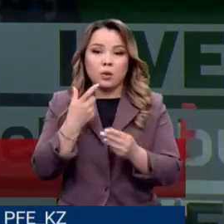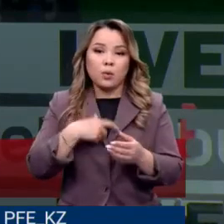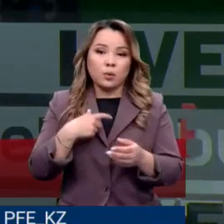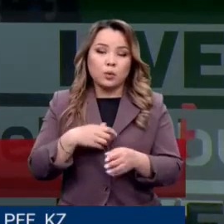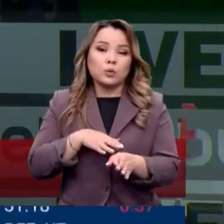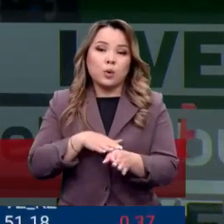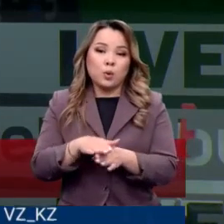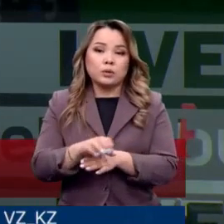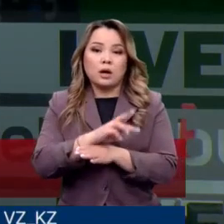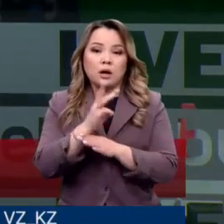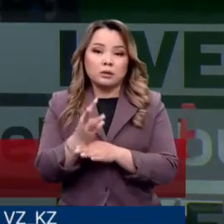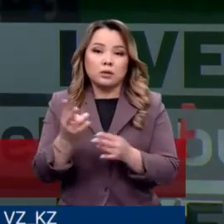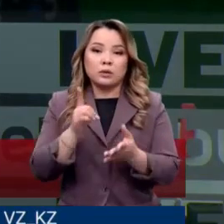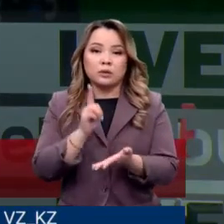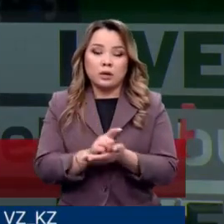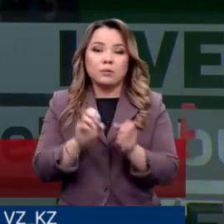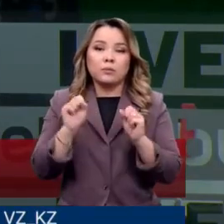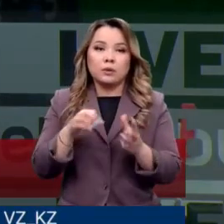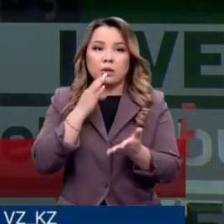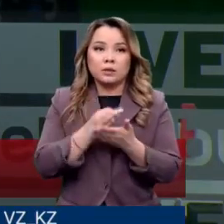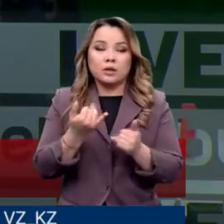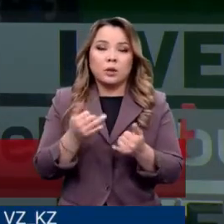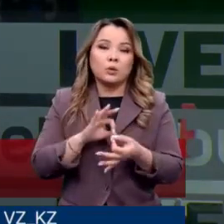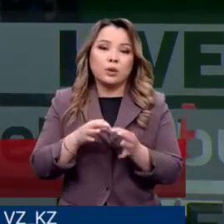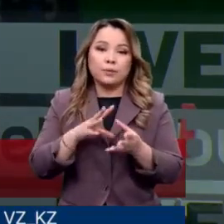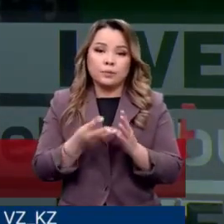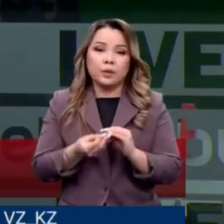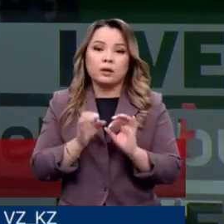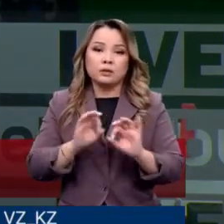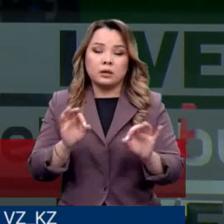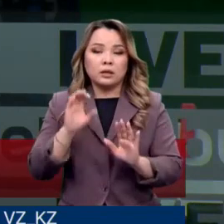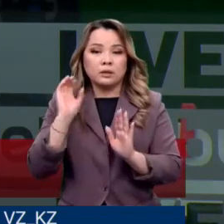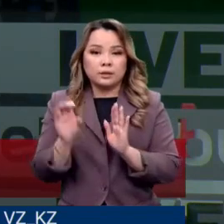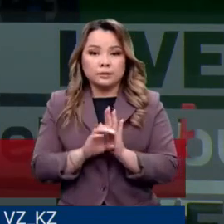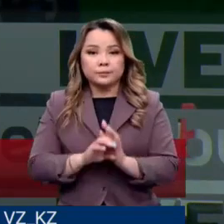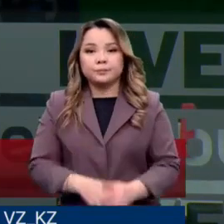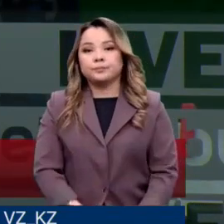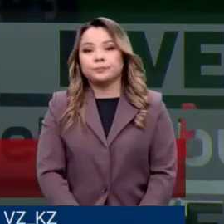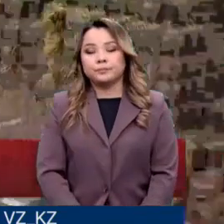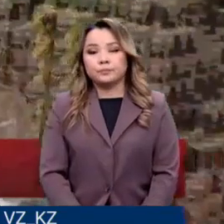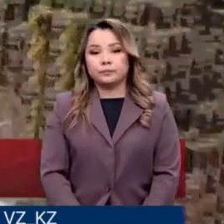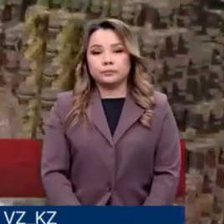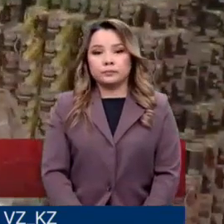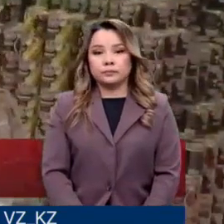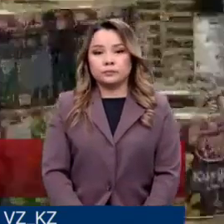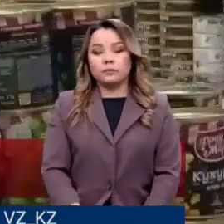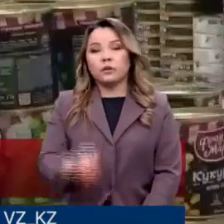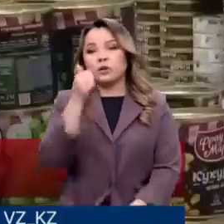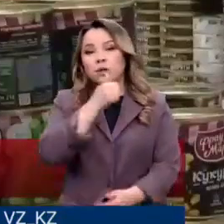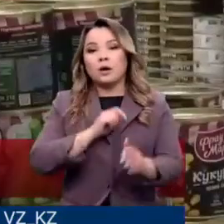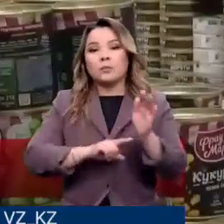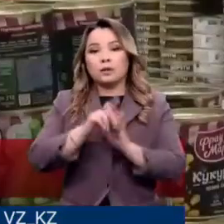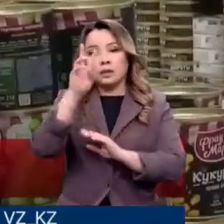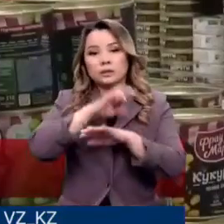өзін-өзі толық қамтамасыз ете алады? Толығырақ Шәмкен Байырбектің материалында. Жыл басынан